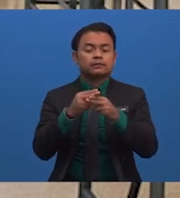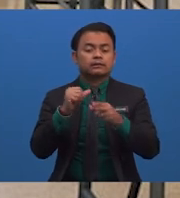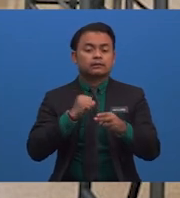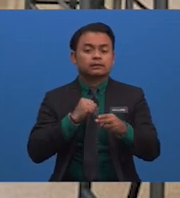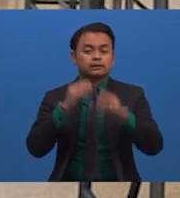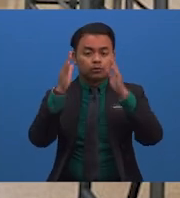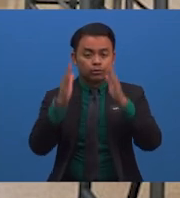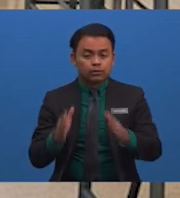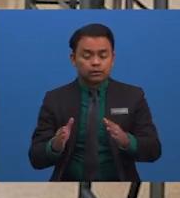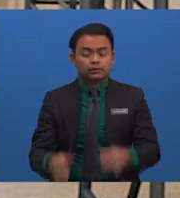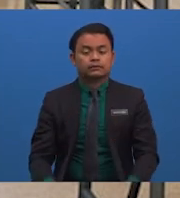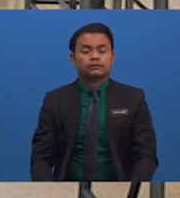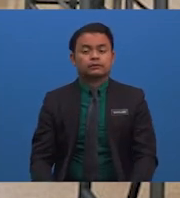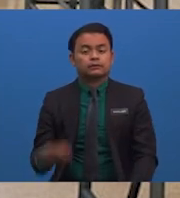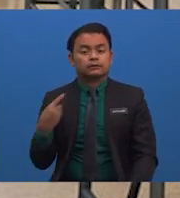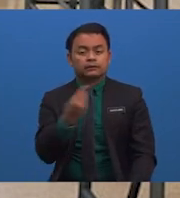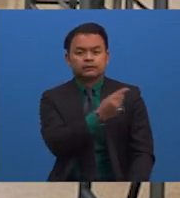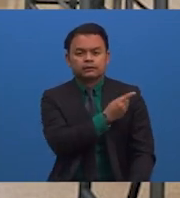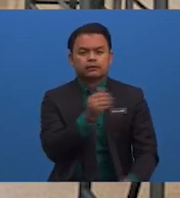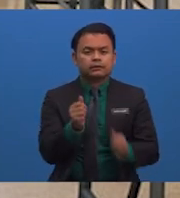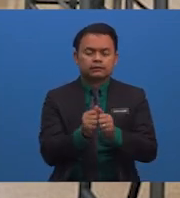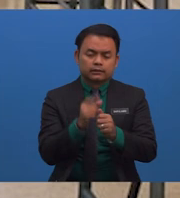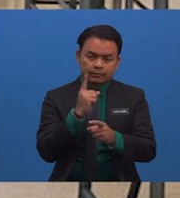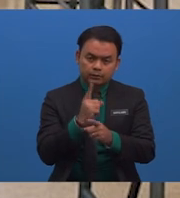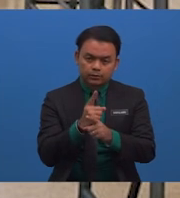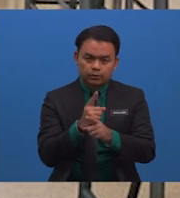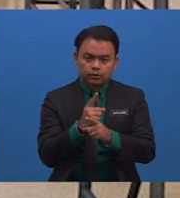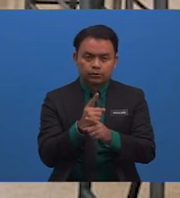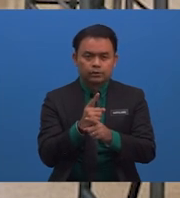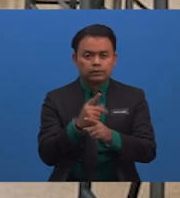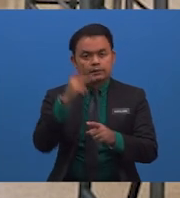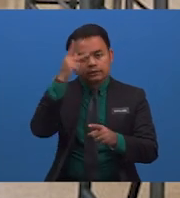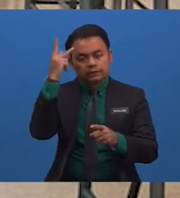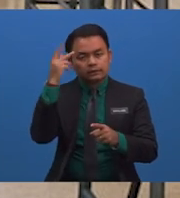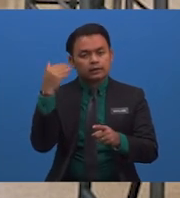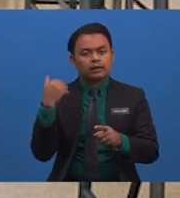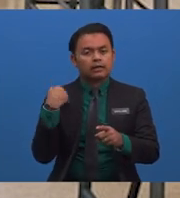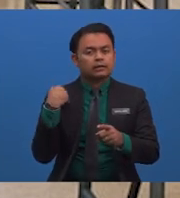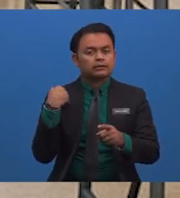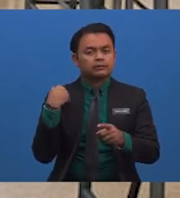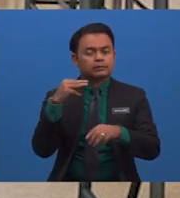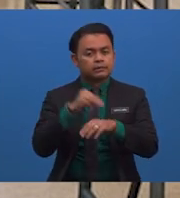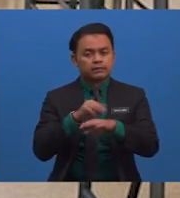kita dengan cermat kerana tidak semua situasi boleh digunakan.